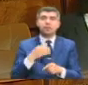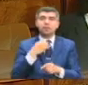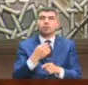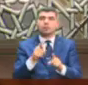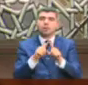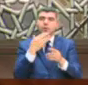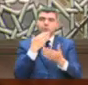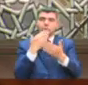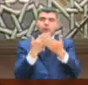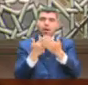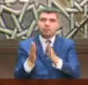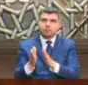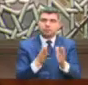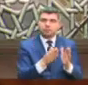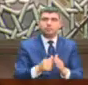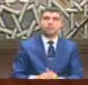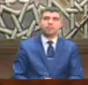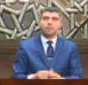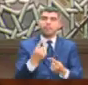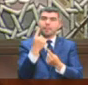سيدنا المحترم. هل من تعقيبات إضافية؟